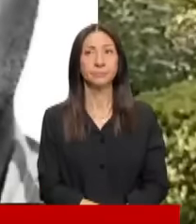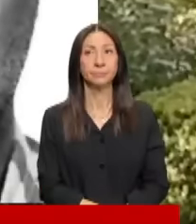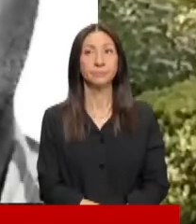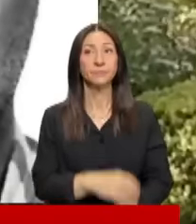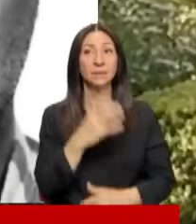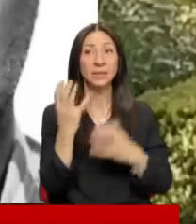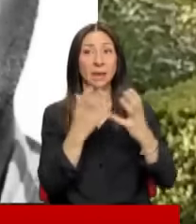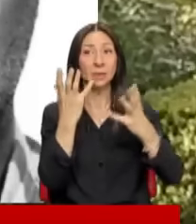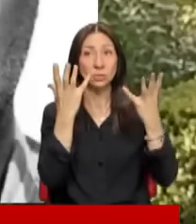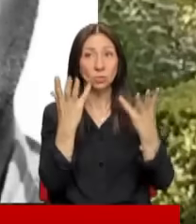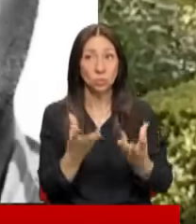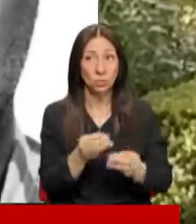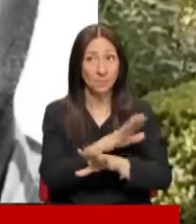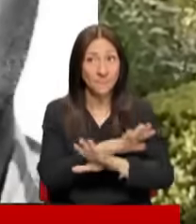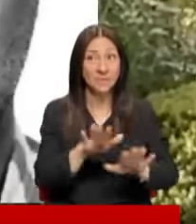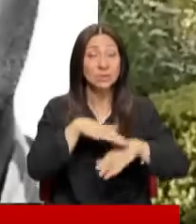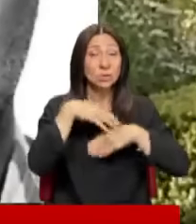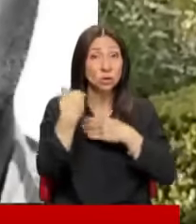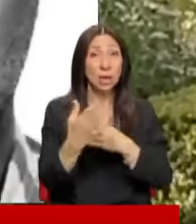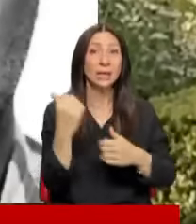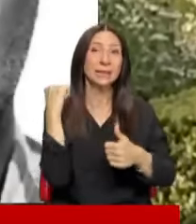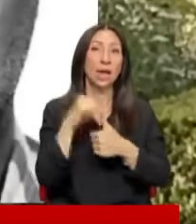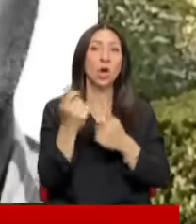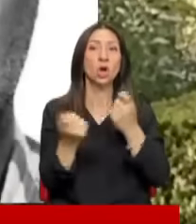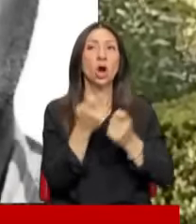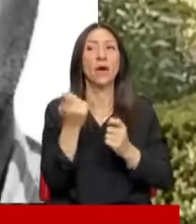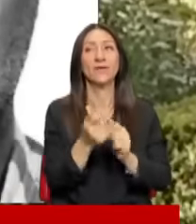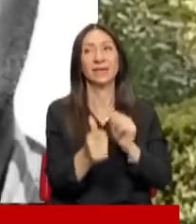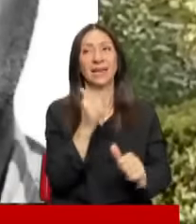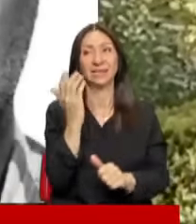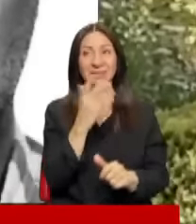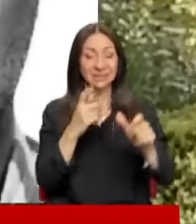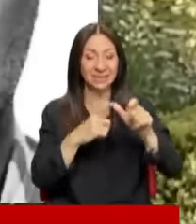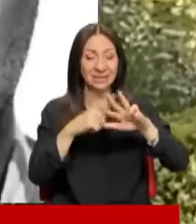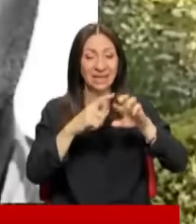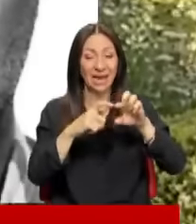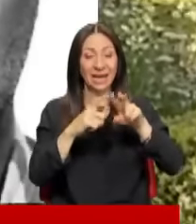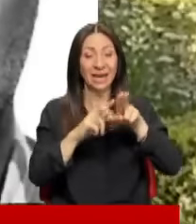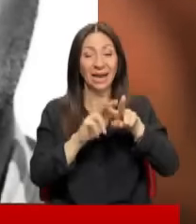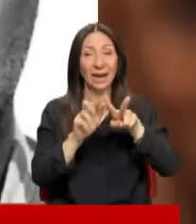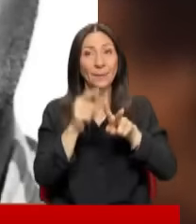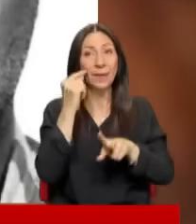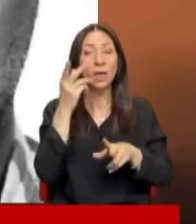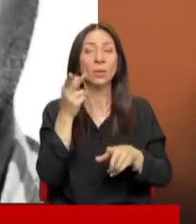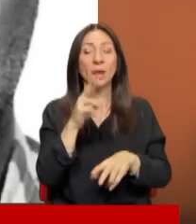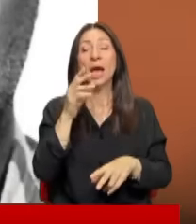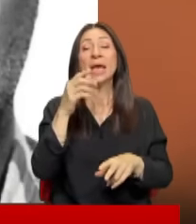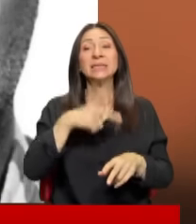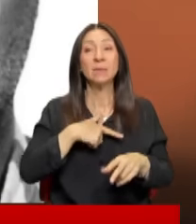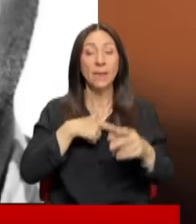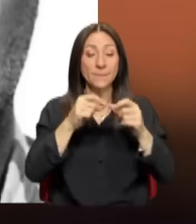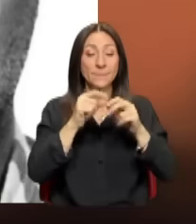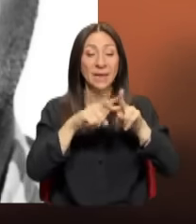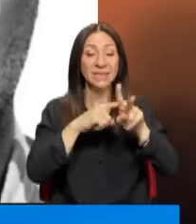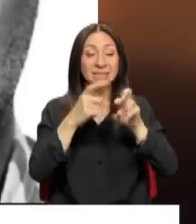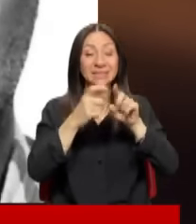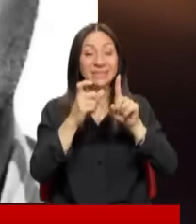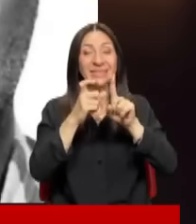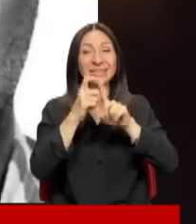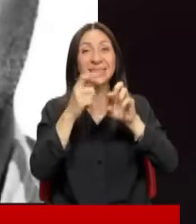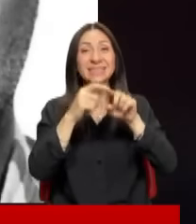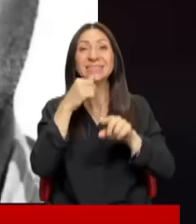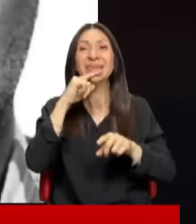Yangını etkisiz hale getirdikten sonra da tekrar görev yerine dönen Serkan Topkaya kardeşimiz şehit oldu. İzmir'in Bayındır ilçesinde zeytinlik